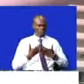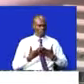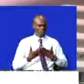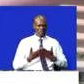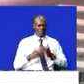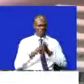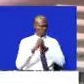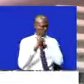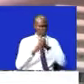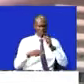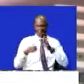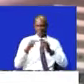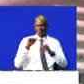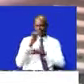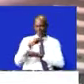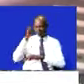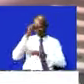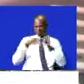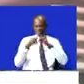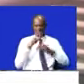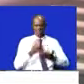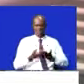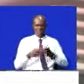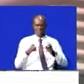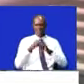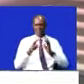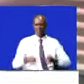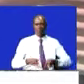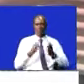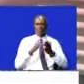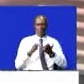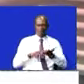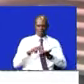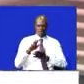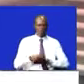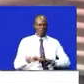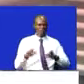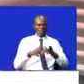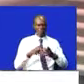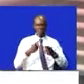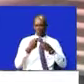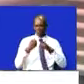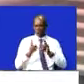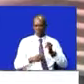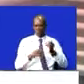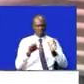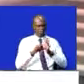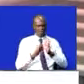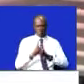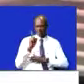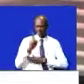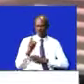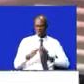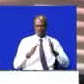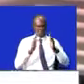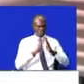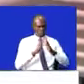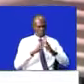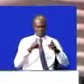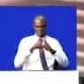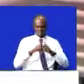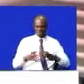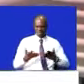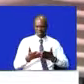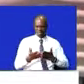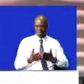obi okonywa. Kata wang'ayo mwaluo malong'o onge. Mokwongo cho, kama wagede ni en but water table,